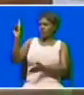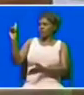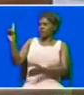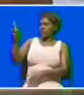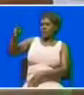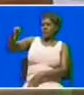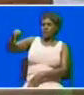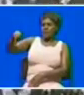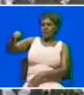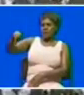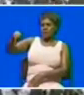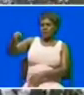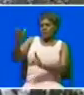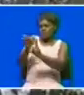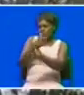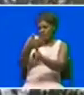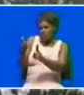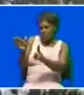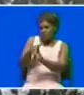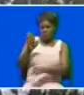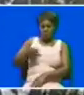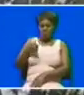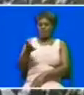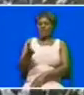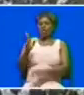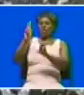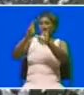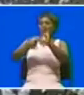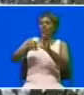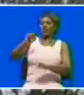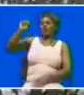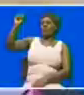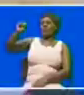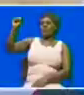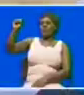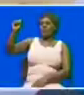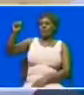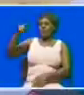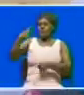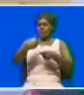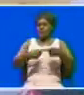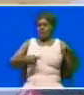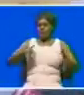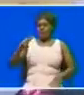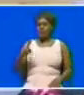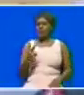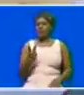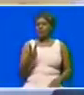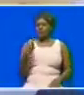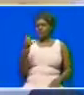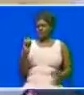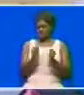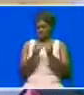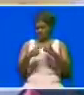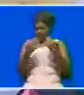Patrick Munene Cairo kumshawishi Njeri kuingia siasani. Mwaka wa pili, hii ni